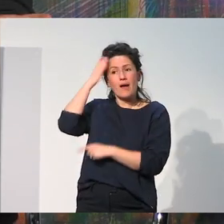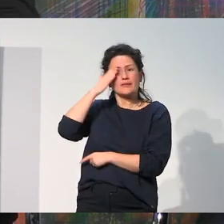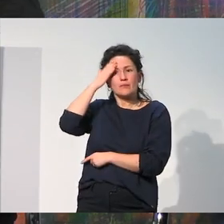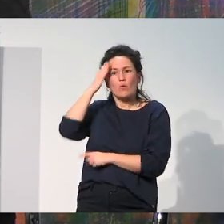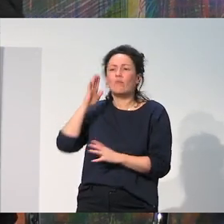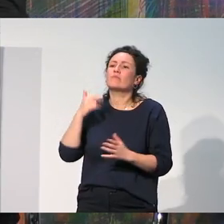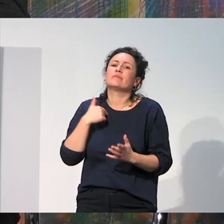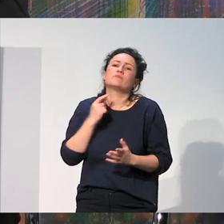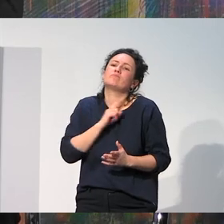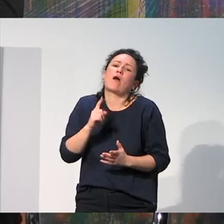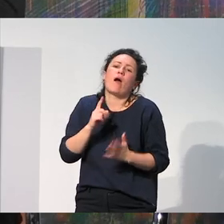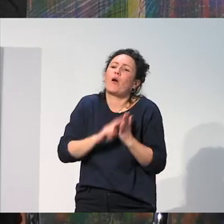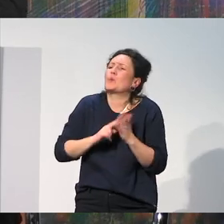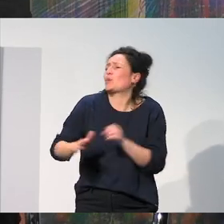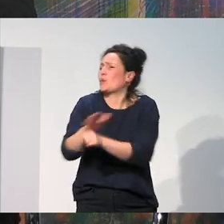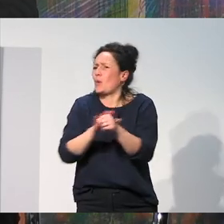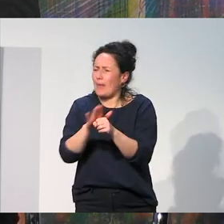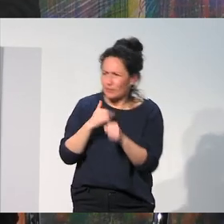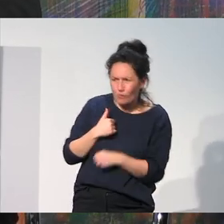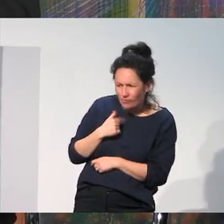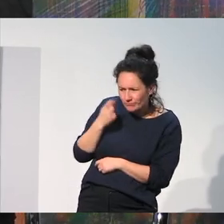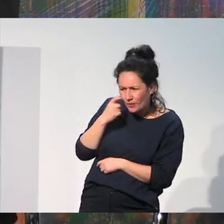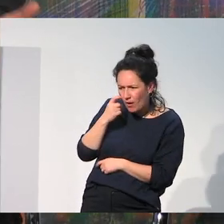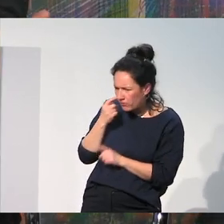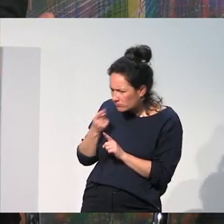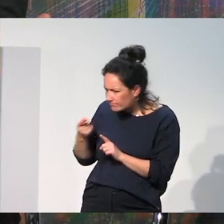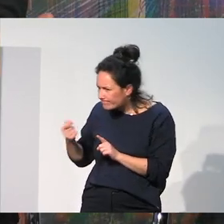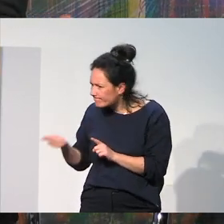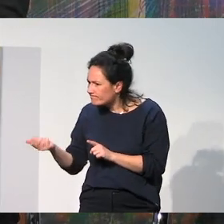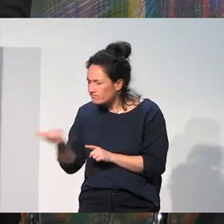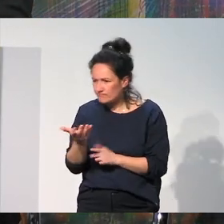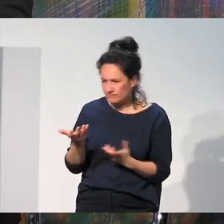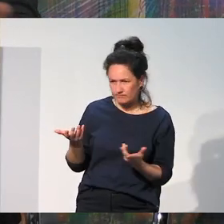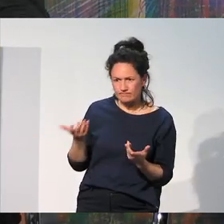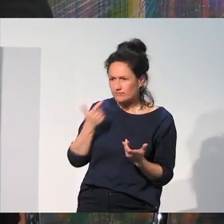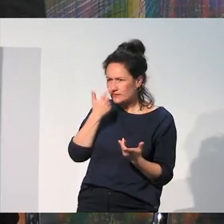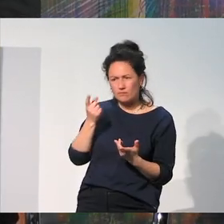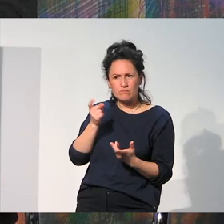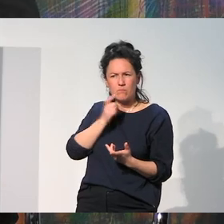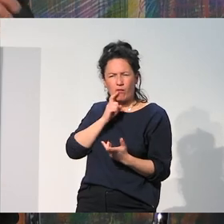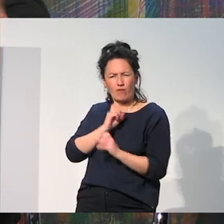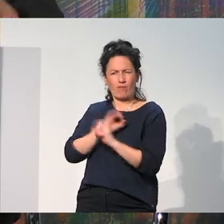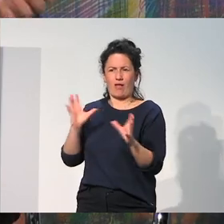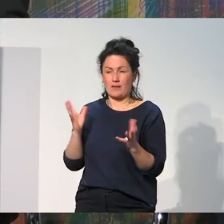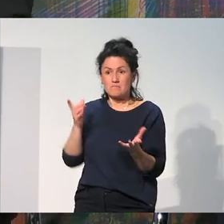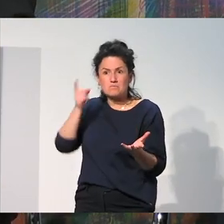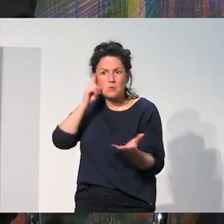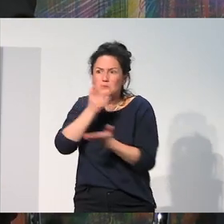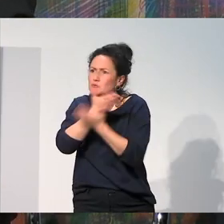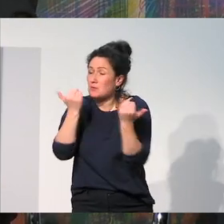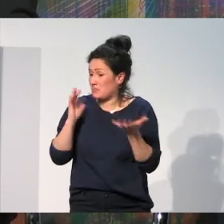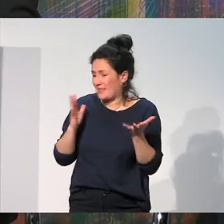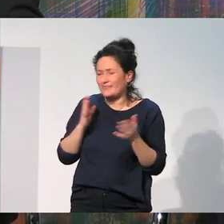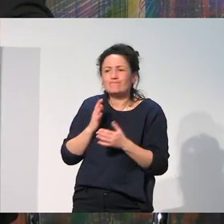pas tout regardé ni rien, mais j'ai l'impression que ça ne passe pas, en fait. Je ne sais pas pourquoi... mais ça passe pas. Peut-être parce que c'est